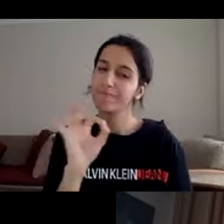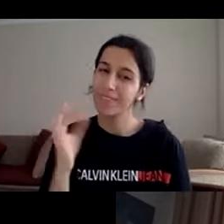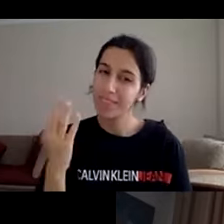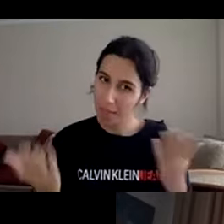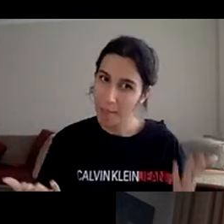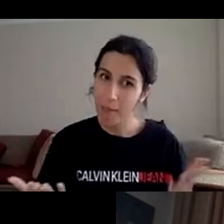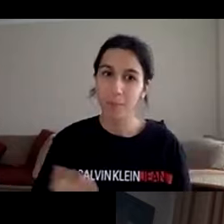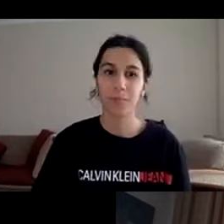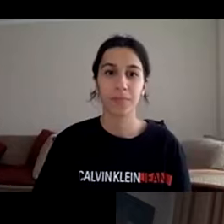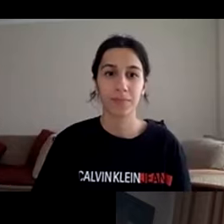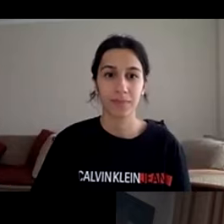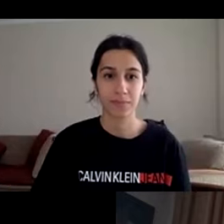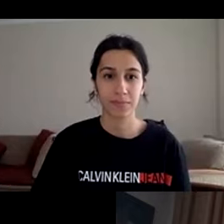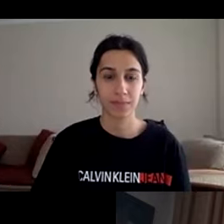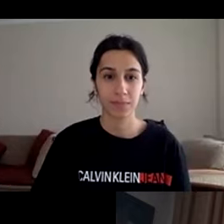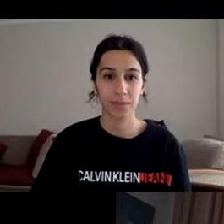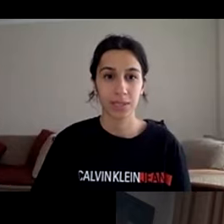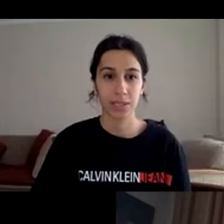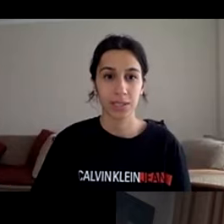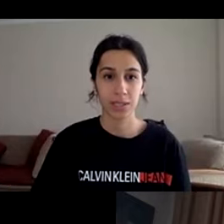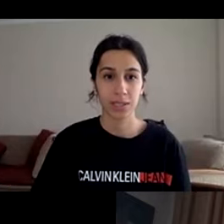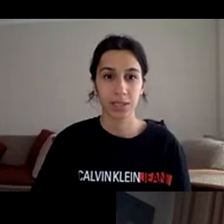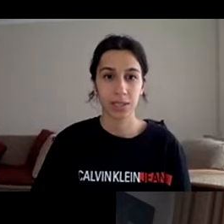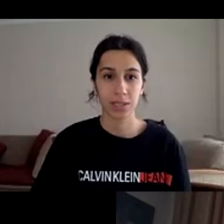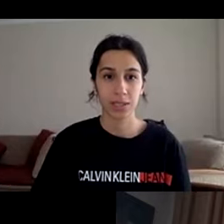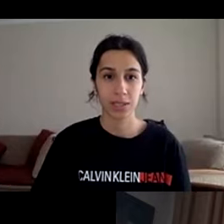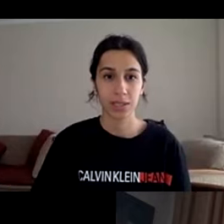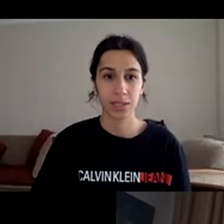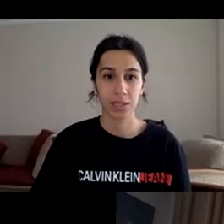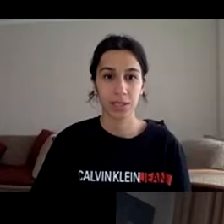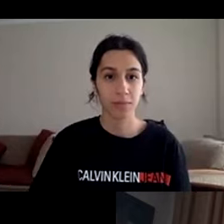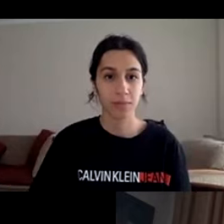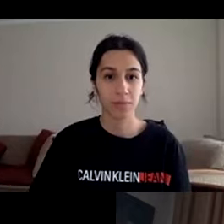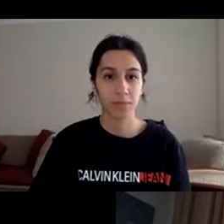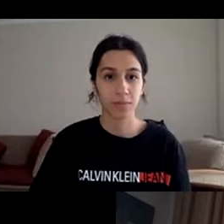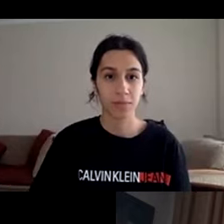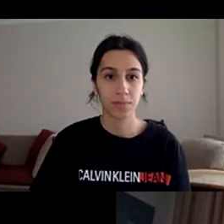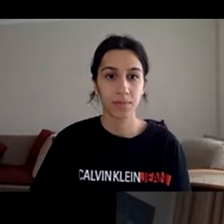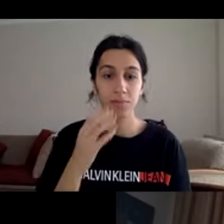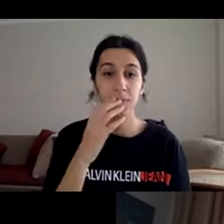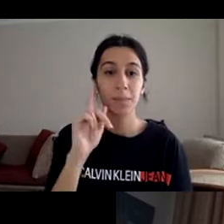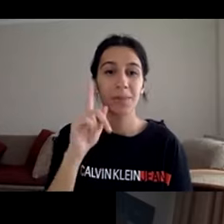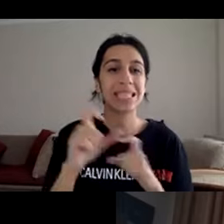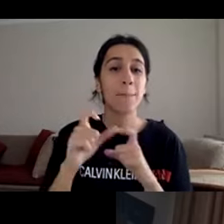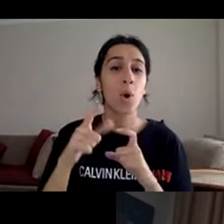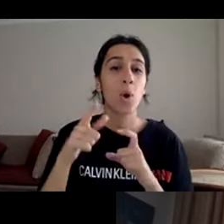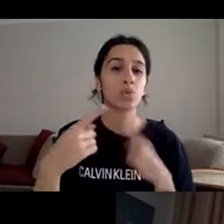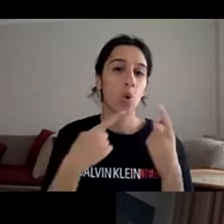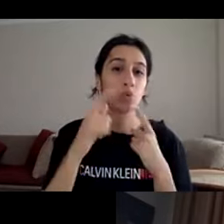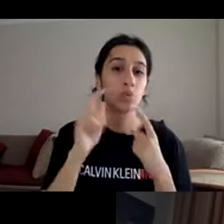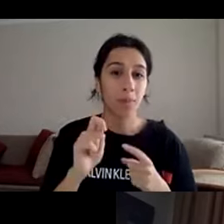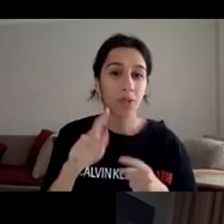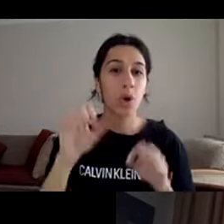bir erişilebilirlik hakkının Türkiye'de nasıl kullanıldığı ile ilgili bir sempozyum yapacağız. Bu sempozyumda da